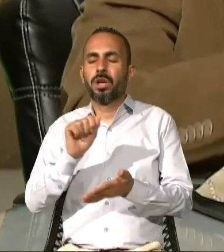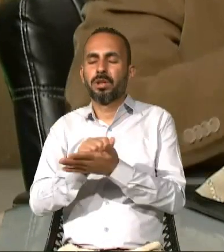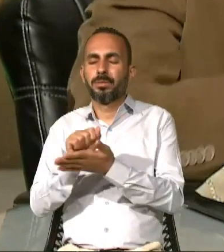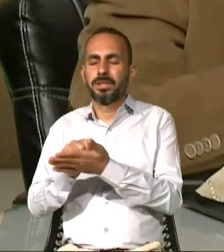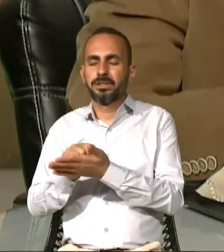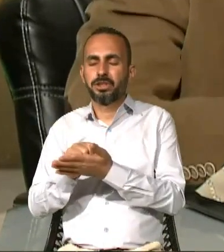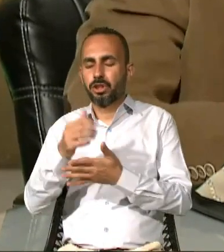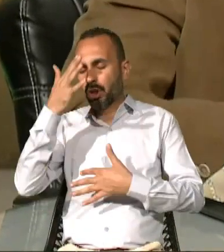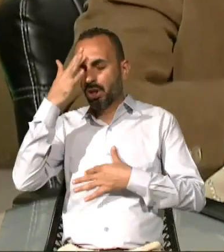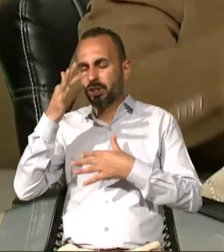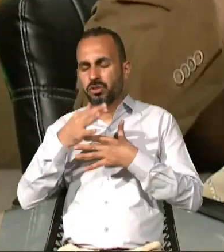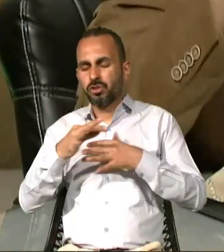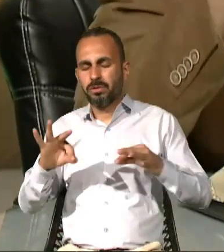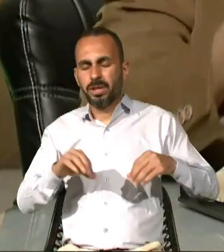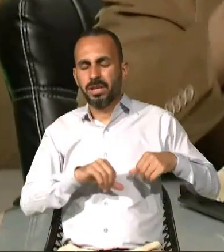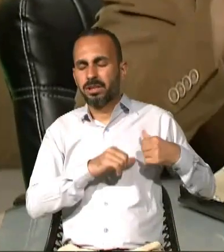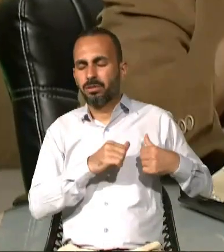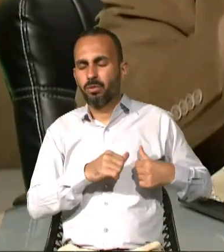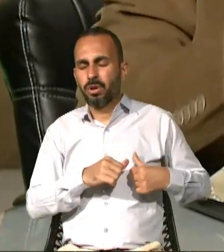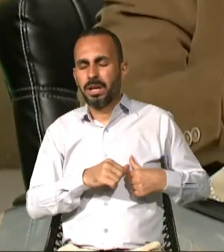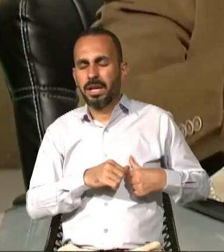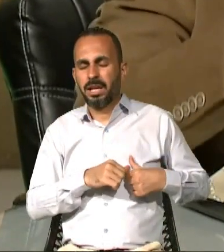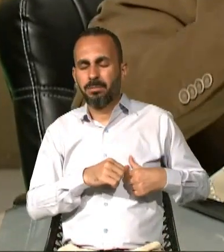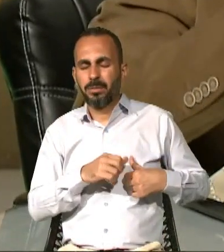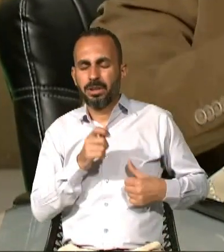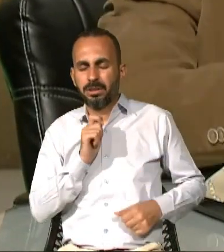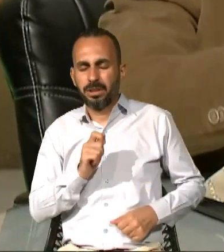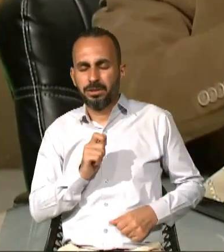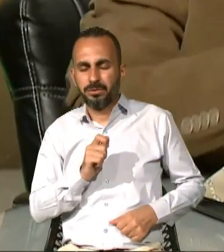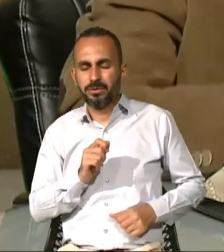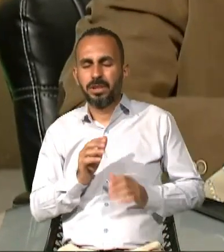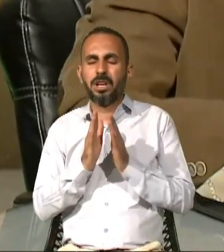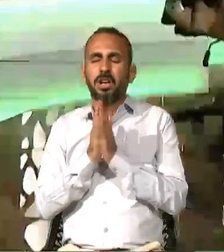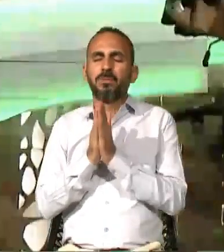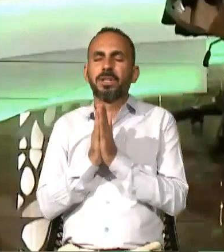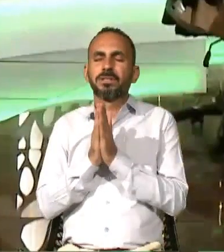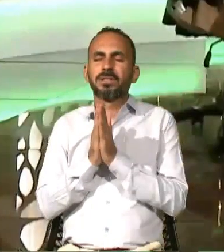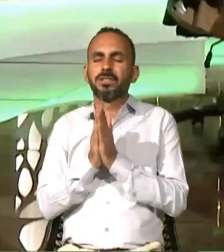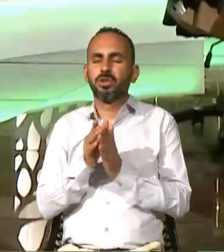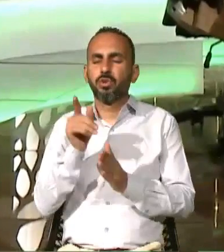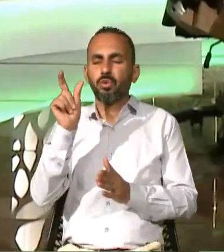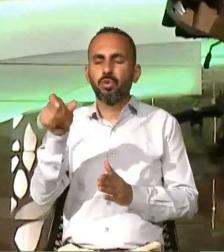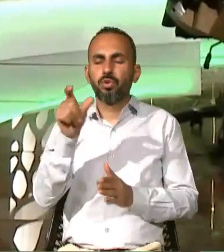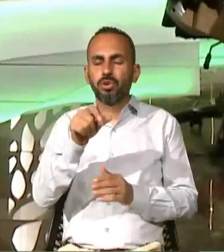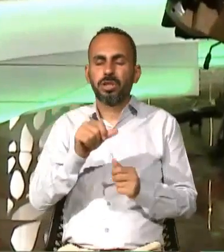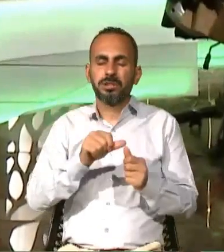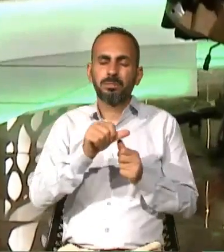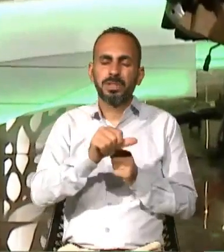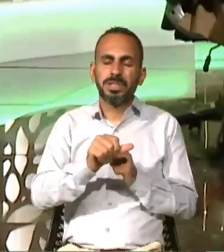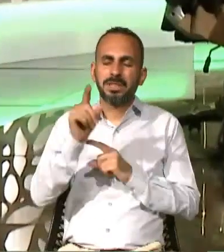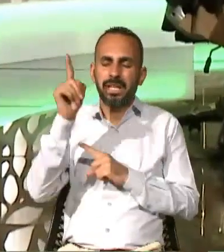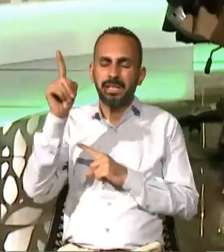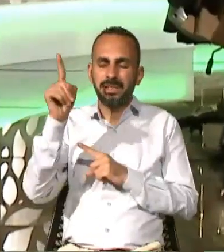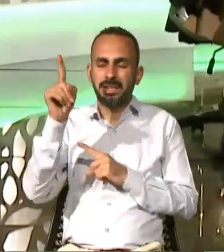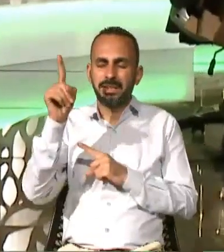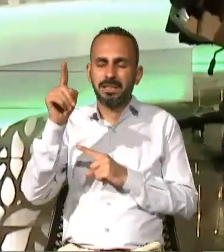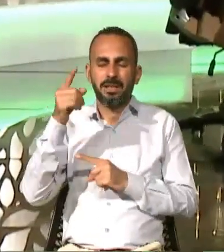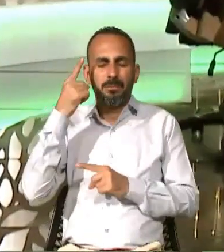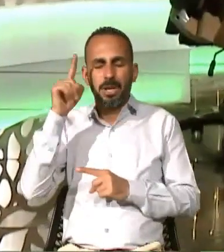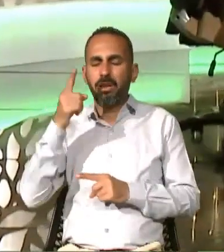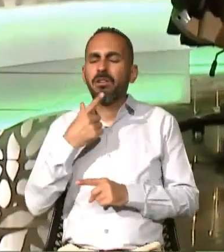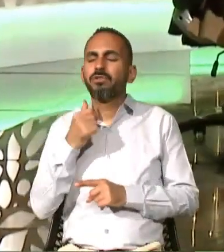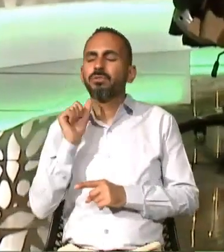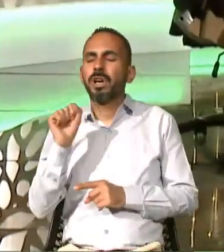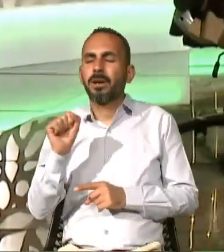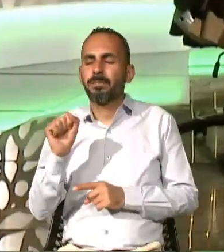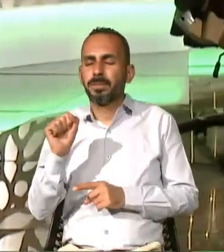لكن يا رب صلي من كل قلبي، كل بعيد عنك بيسمعنا دلوقتي، كل شخص لم يختبر محبتك، كل حد مقيد